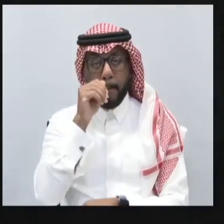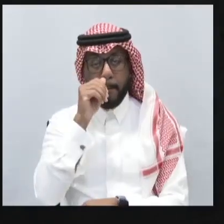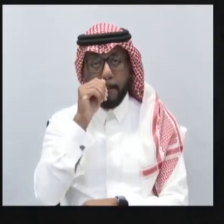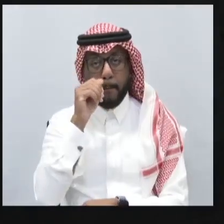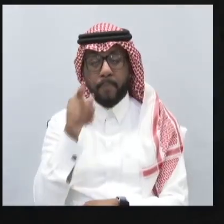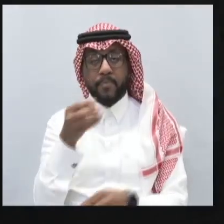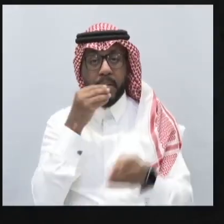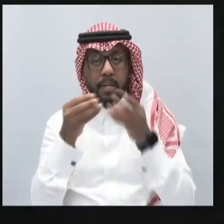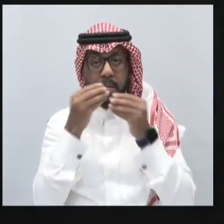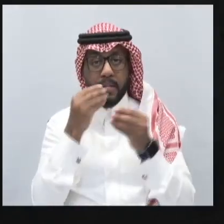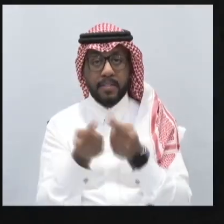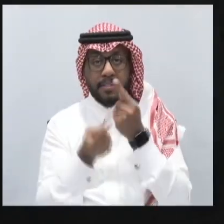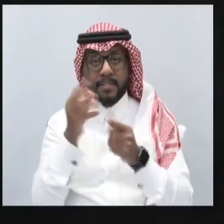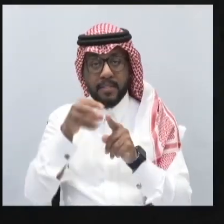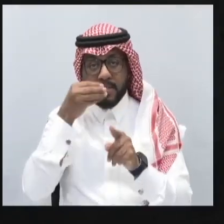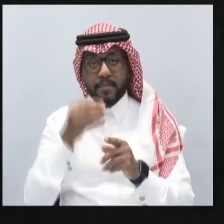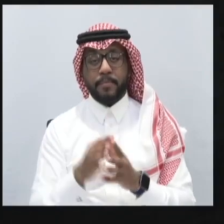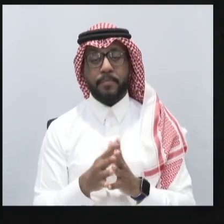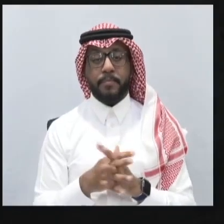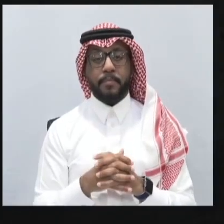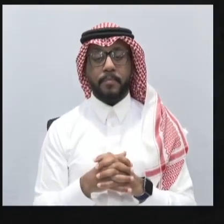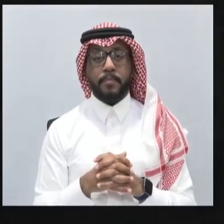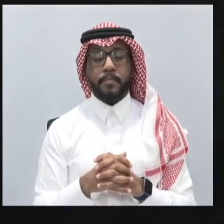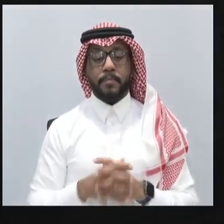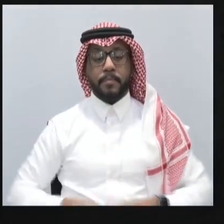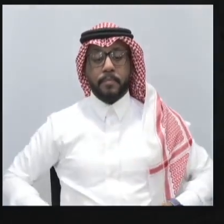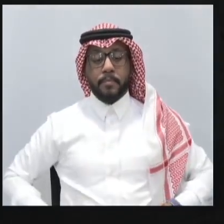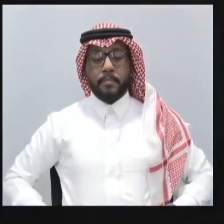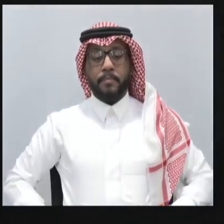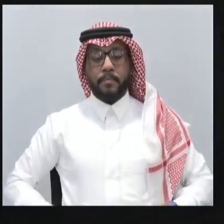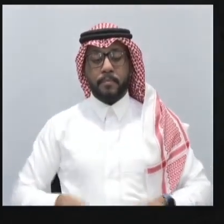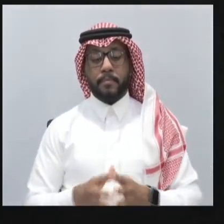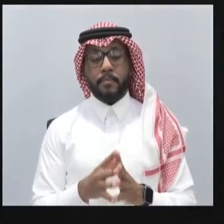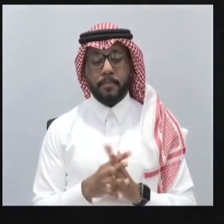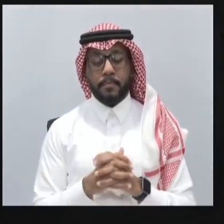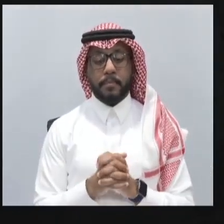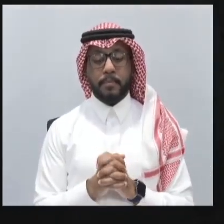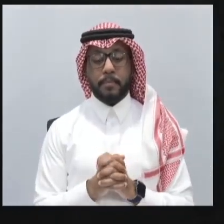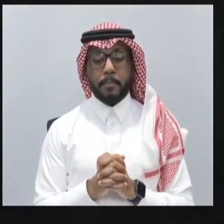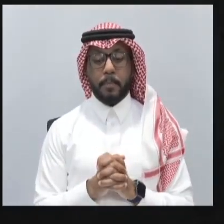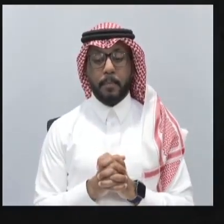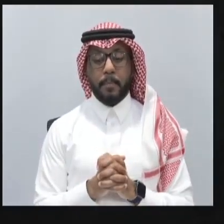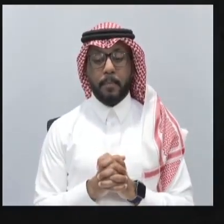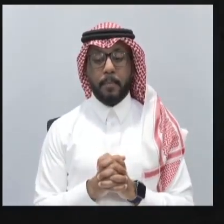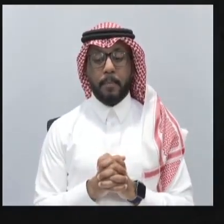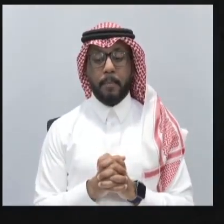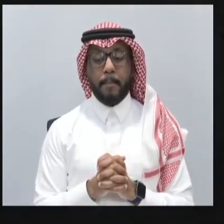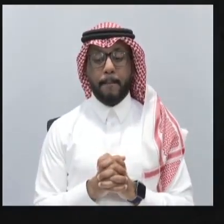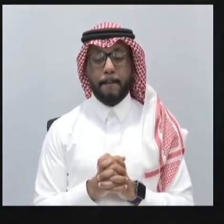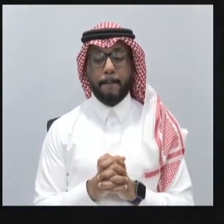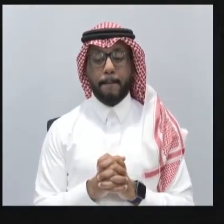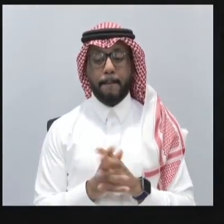حيوانات تتغذى على الاعشاب على النباتات طيب نشوف معانا حيوانات